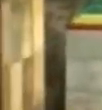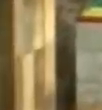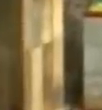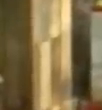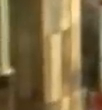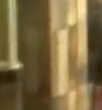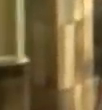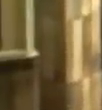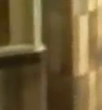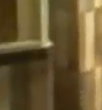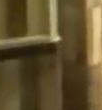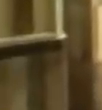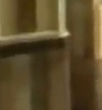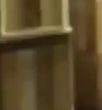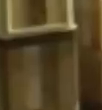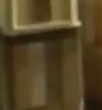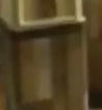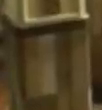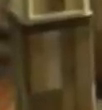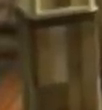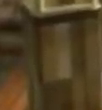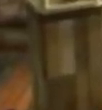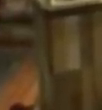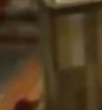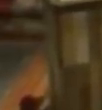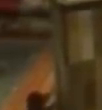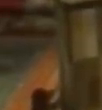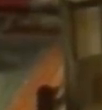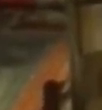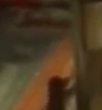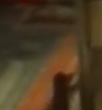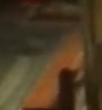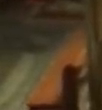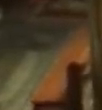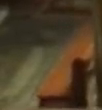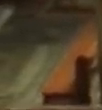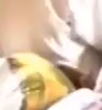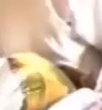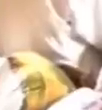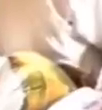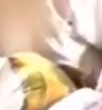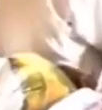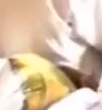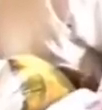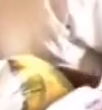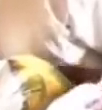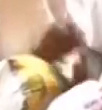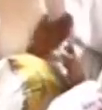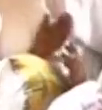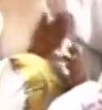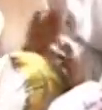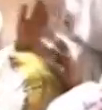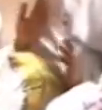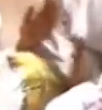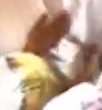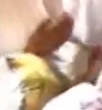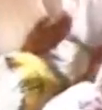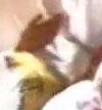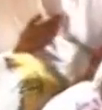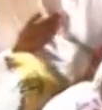ትሩፋቴ የሰጠኸኝ እንዳከብርህ አንተ አባቴ ሕይወቴ